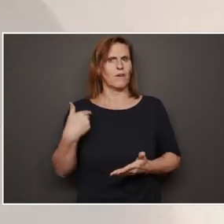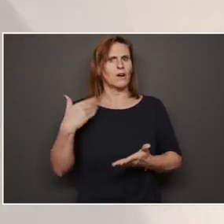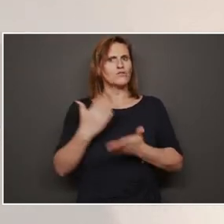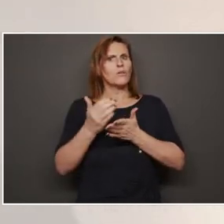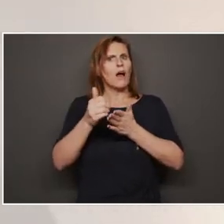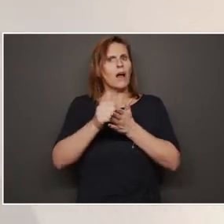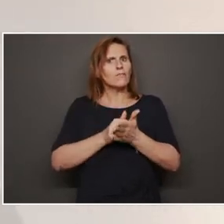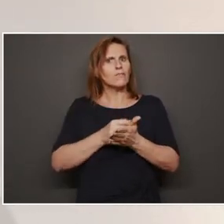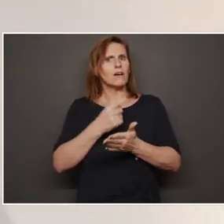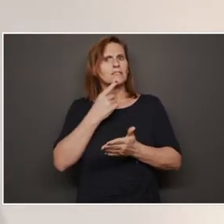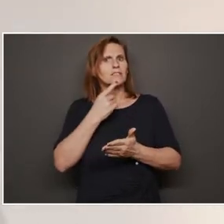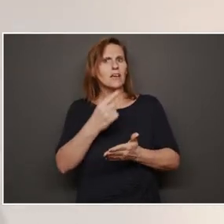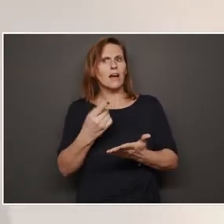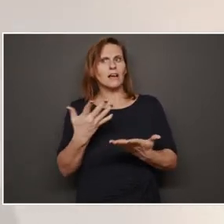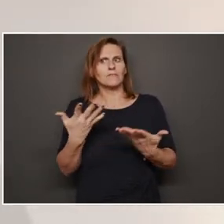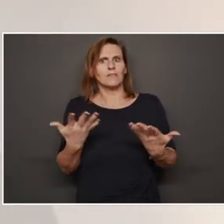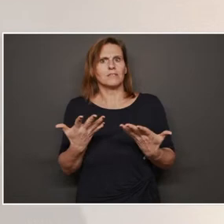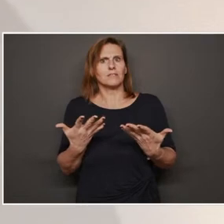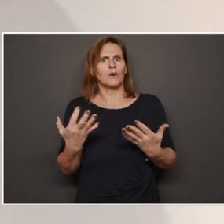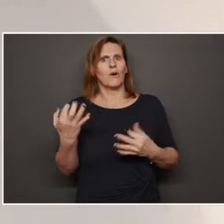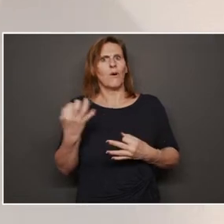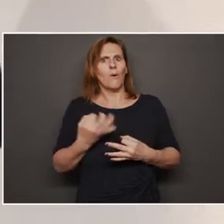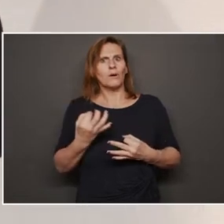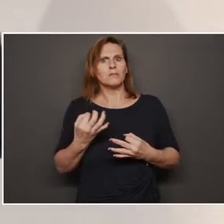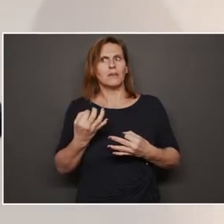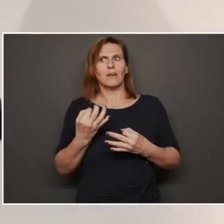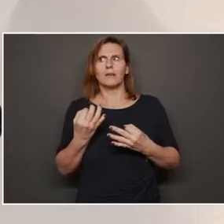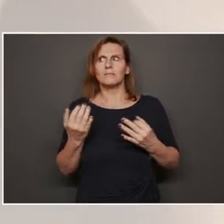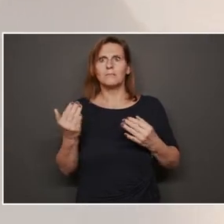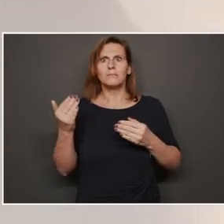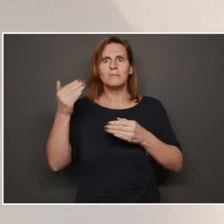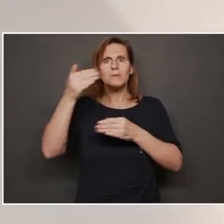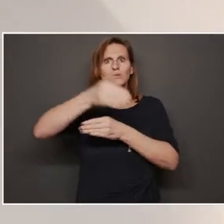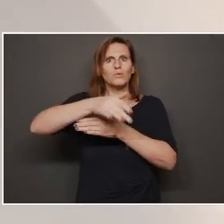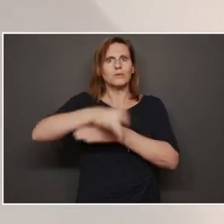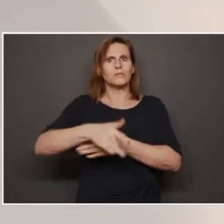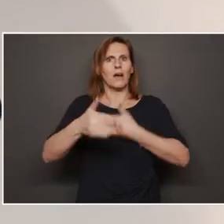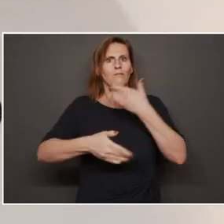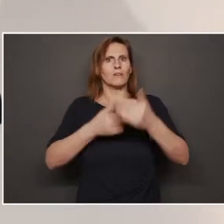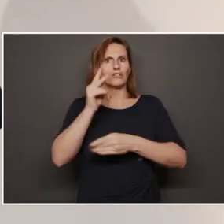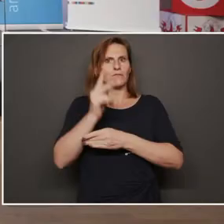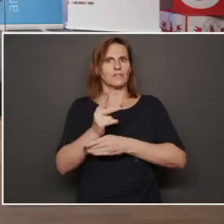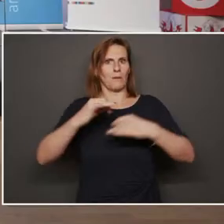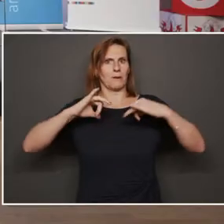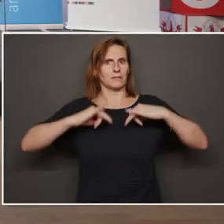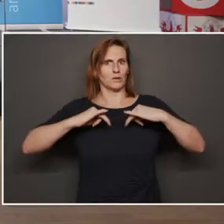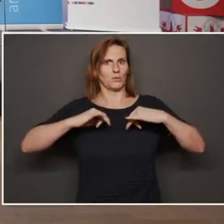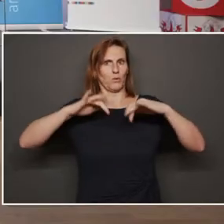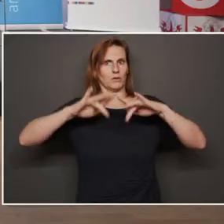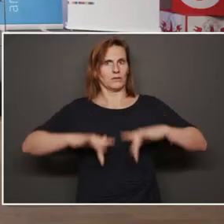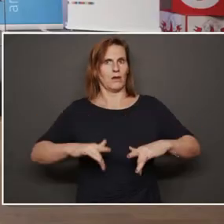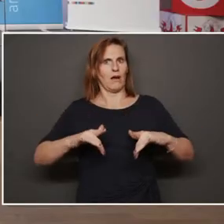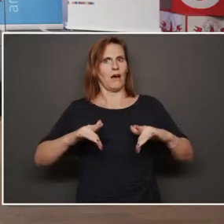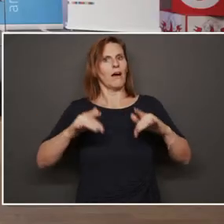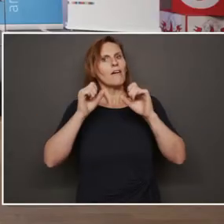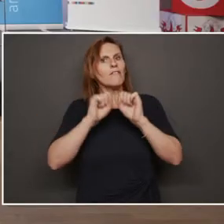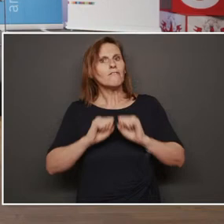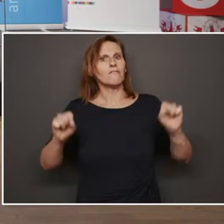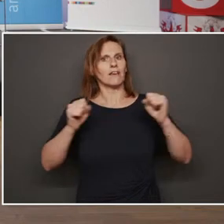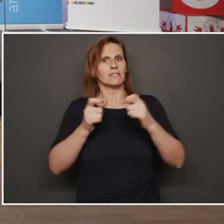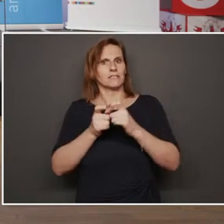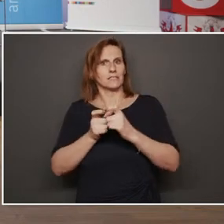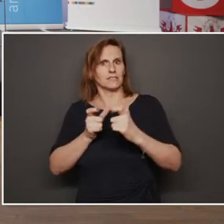schon erwähnt, sind wir heute zu Gast in der Wirtschaftskammer Tirol. Wir befinden uns im Festsaal